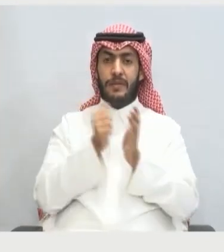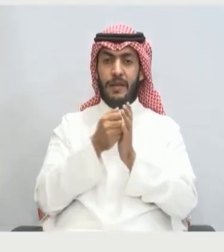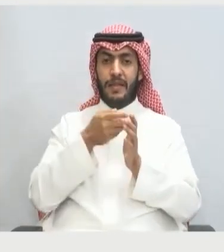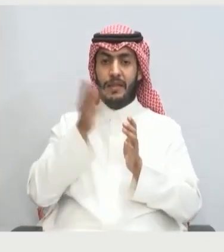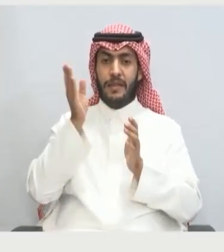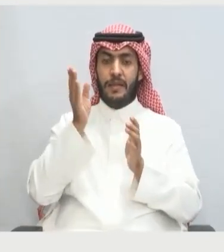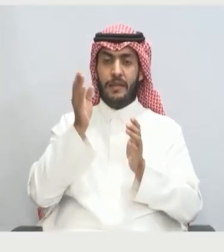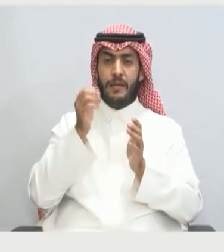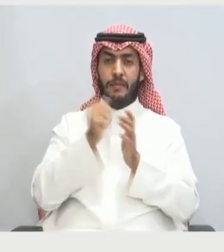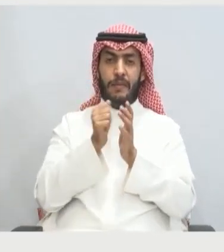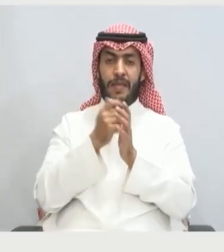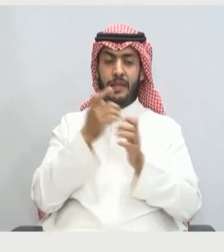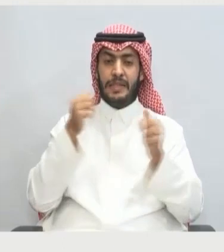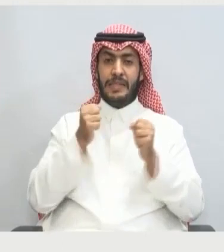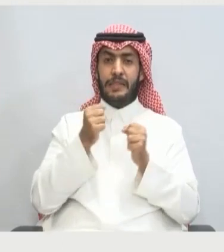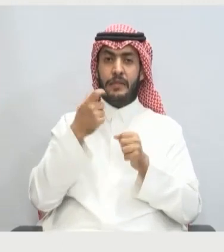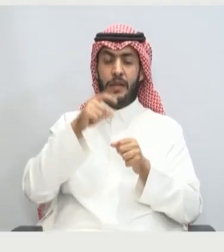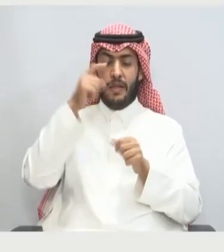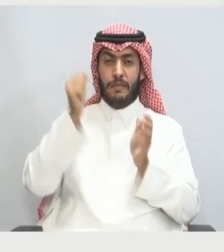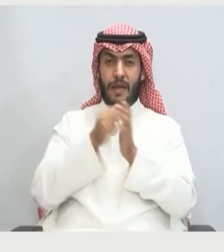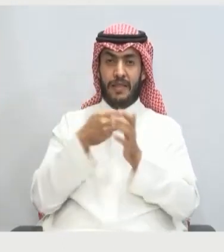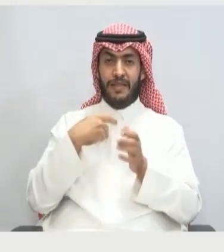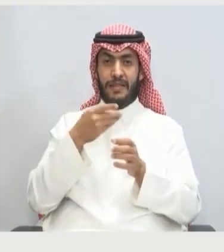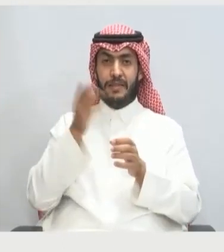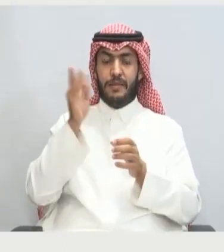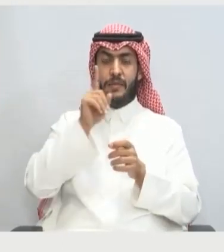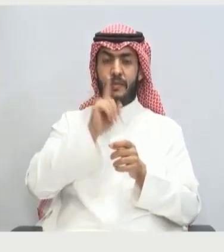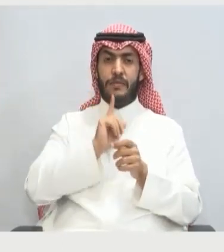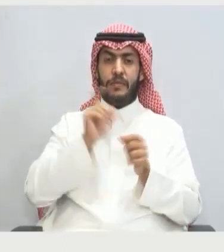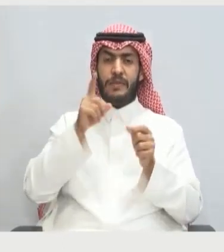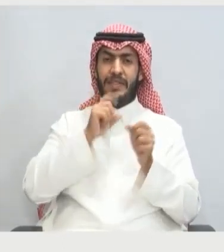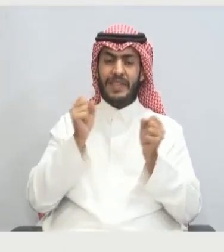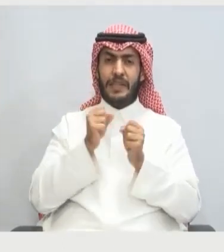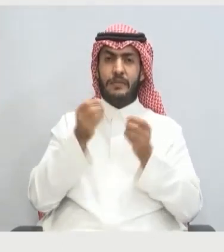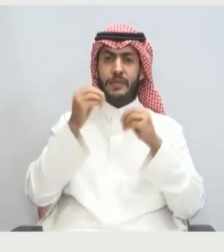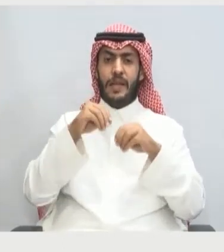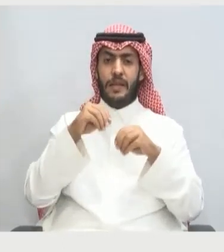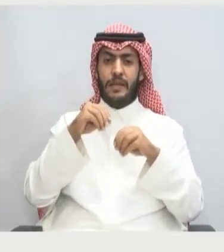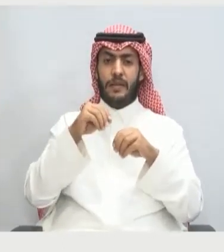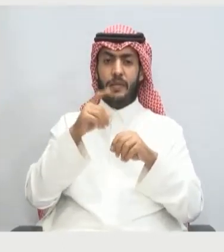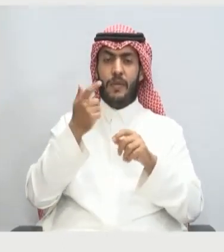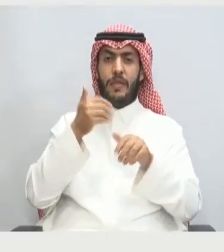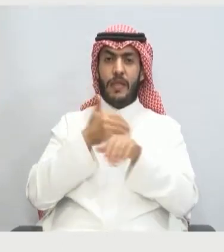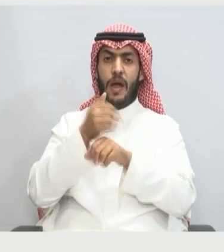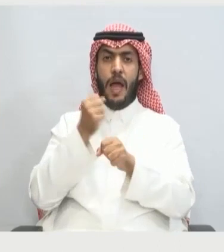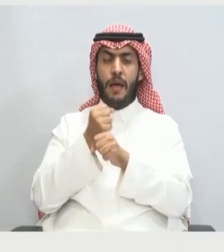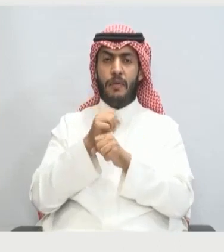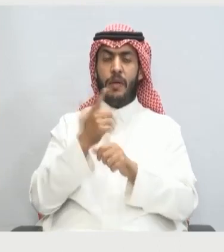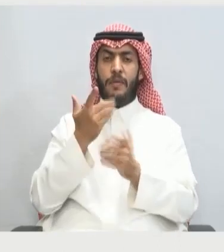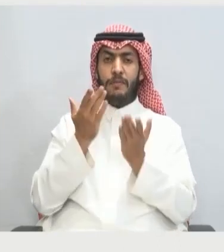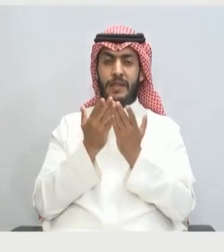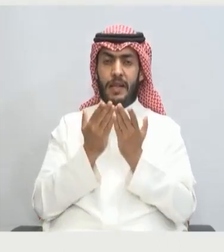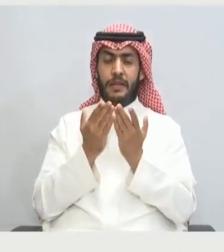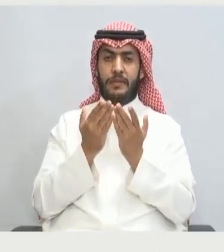مسرع من المنزل اذا تخيل انك خرجت من المنزل في يوم ذات بروده في وتاخرت عن العمل او عن